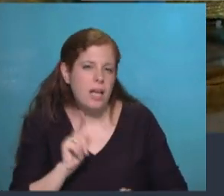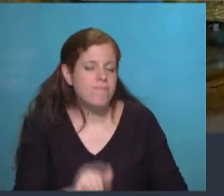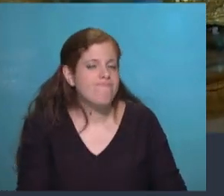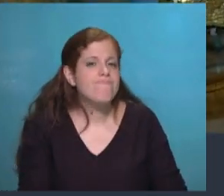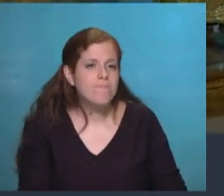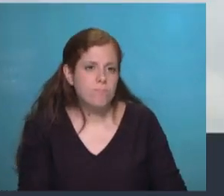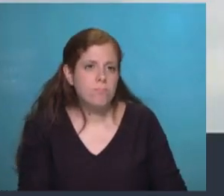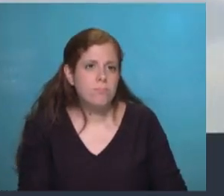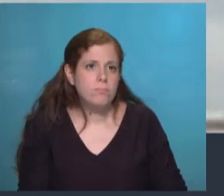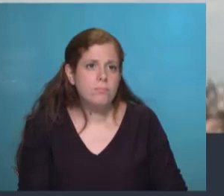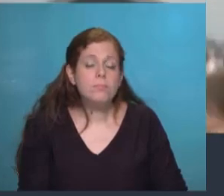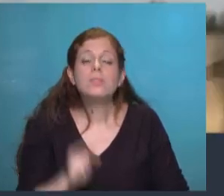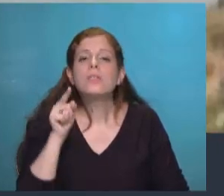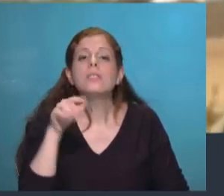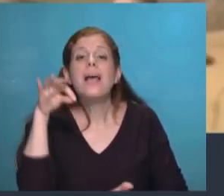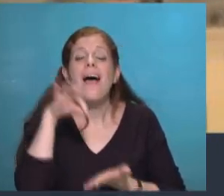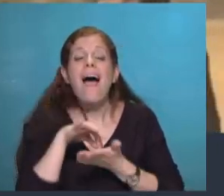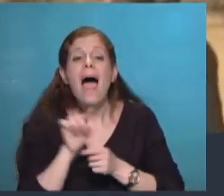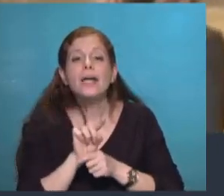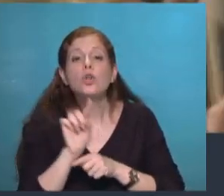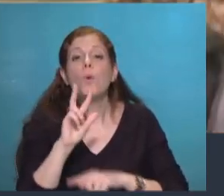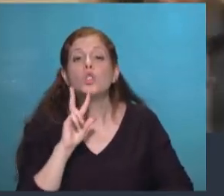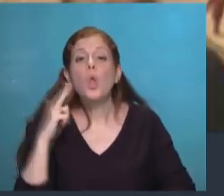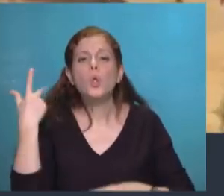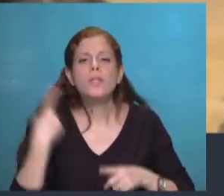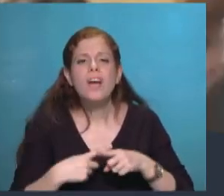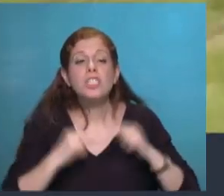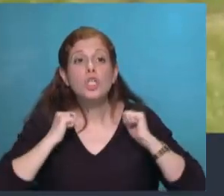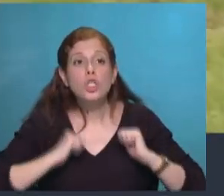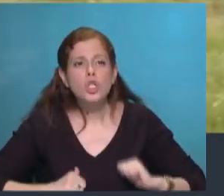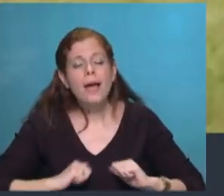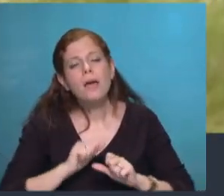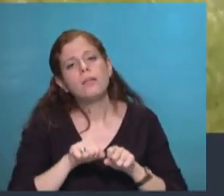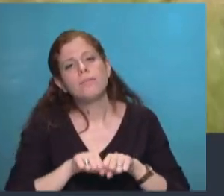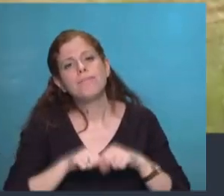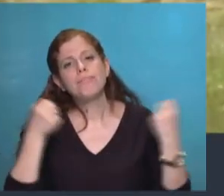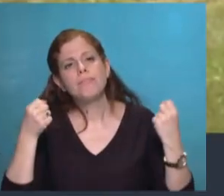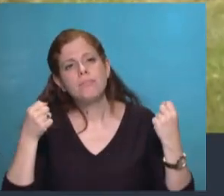כך נעים שאתה גר לדעת. זה היה הרגע שבו 3.5 שנים של שקט התנפצו.